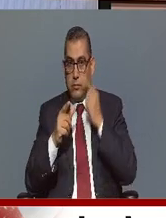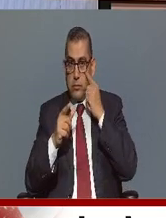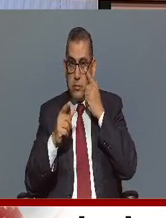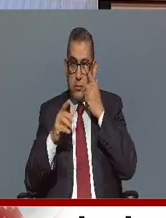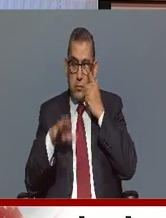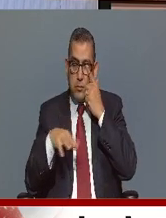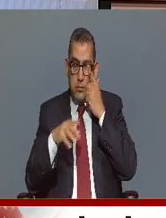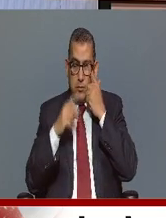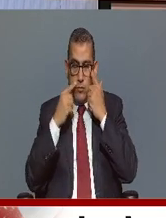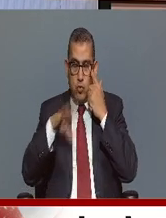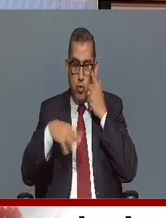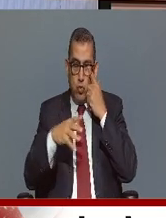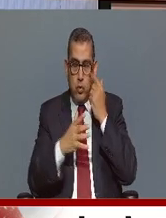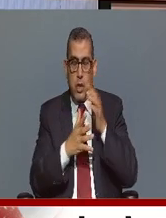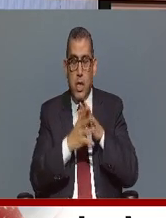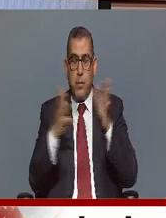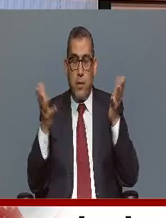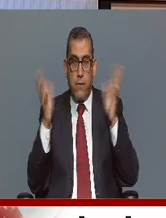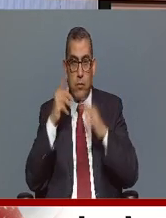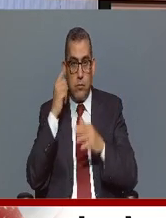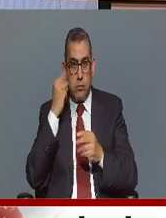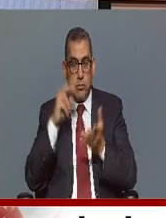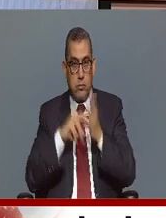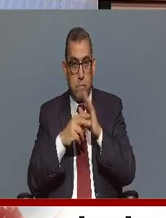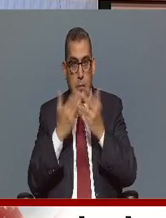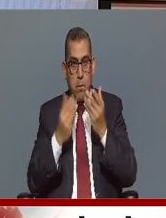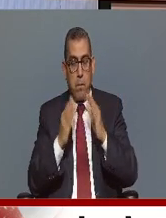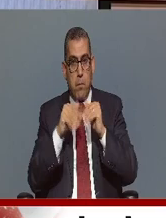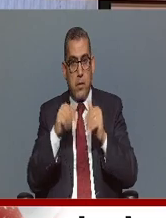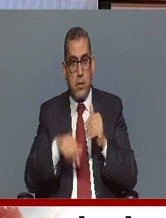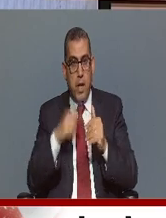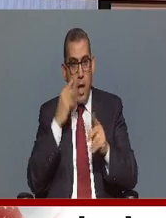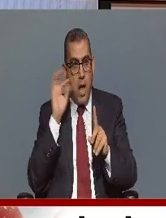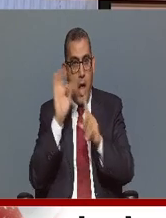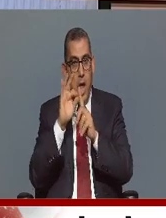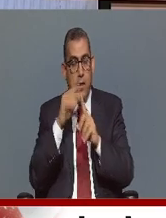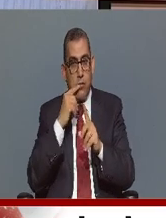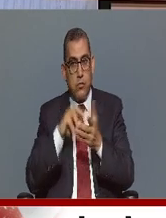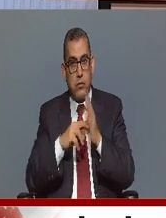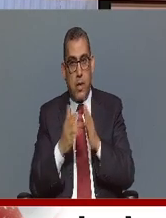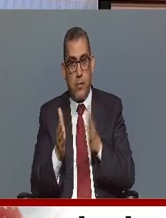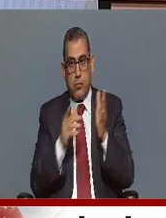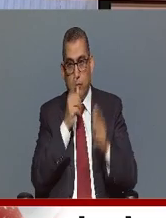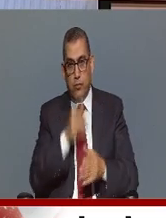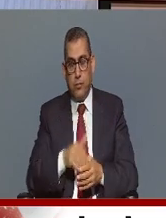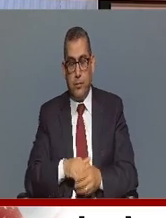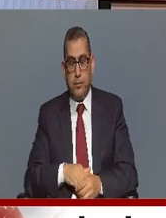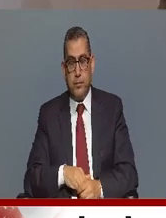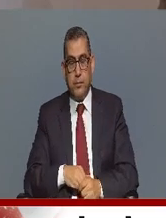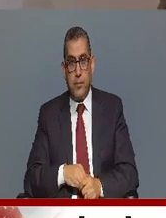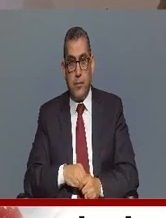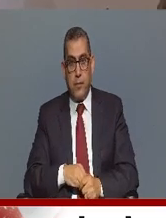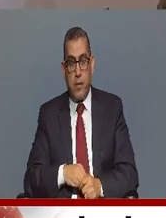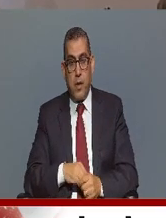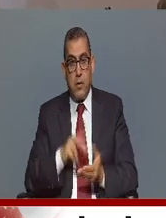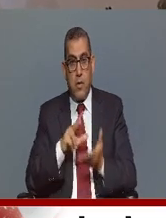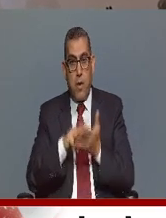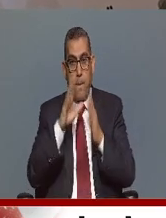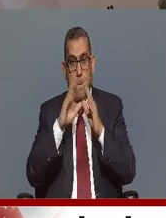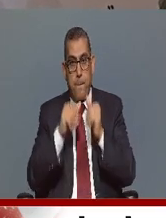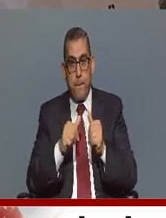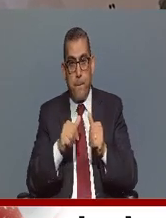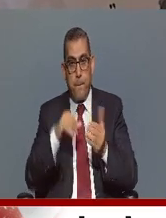فيه سوق كبير للفن التشكيلي في مصر عن طريق هذا الكيان. مركز مصر